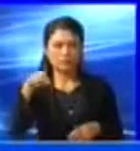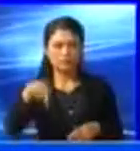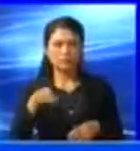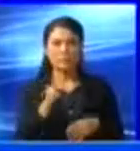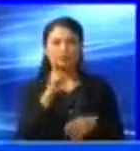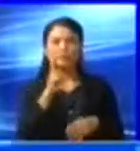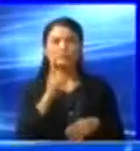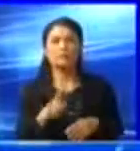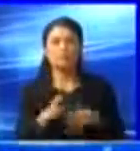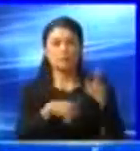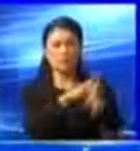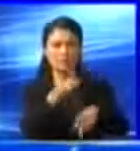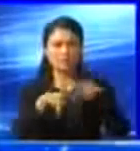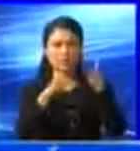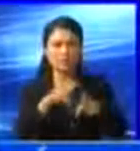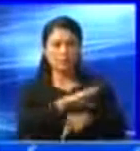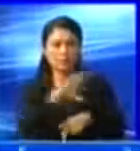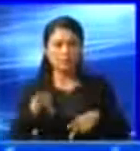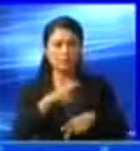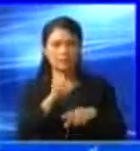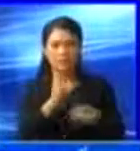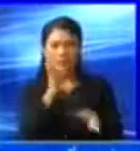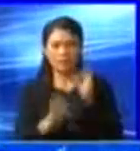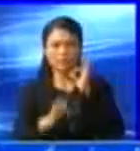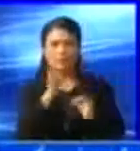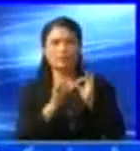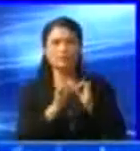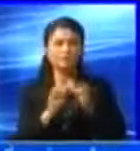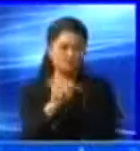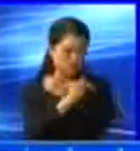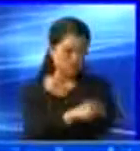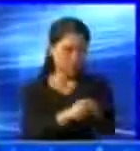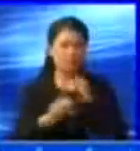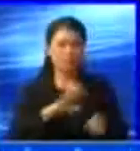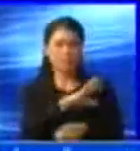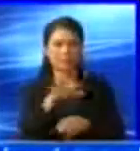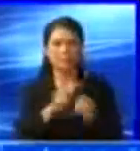ประวัติศาสตร์สำหรับประยุทธ์กัมพูชีหนึ่งสำหรับยุทธทวารประมตอนอันตรายจิต